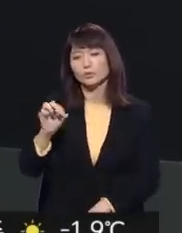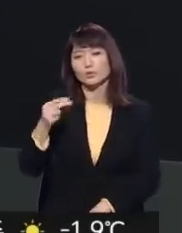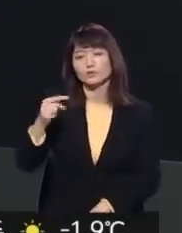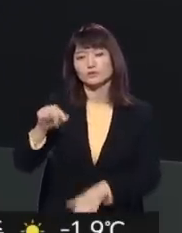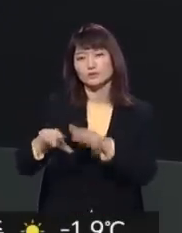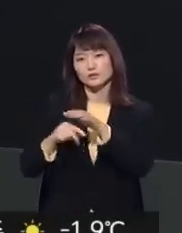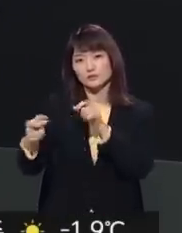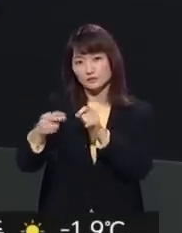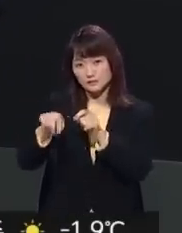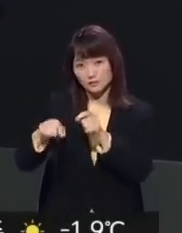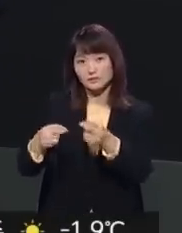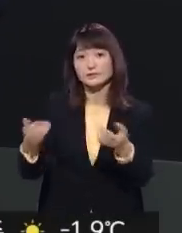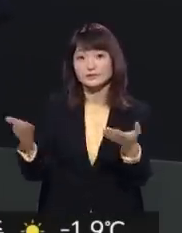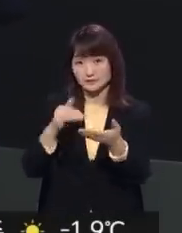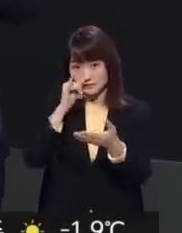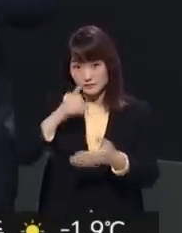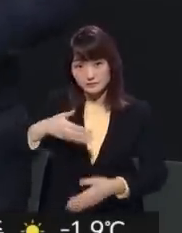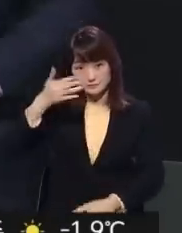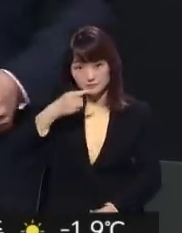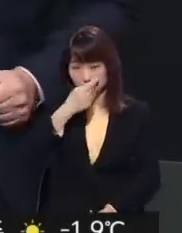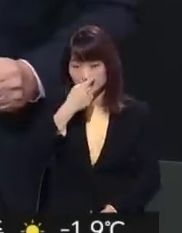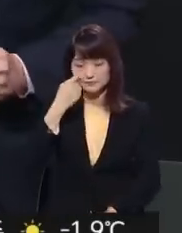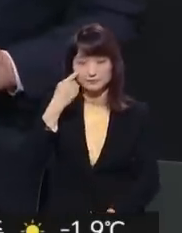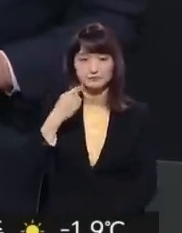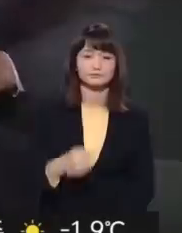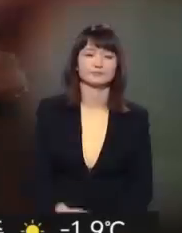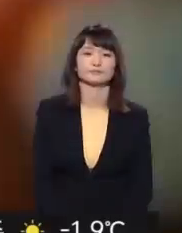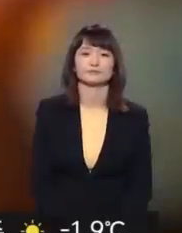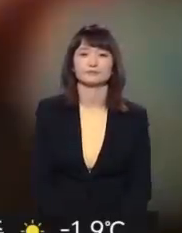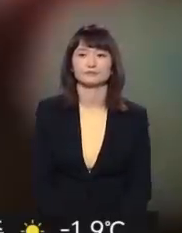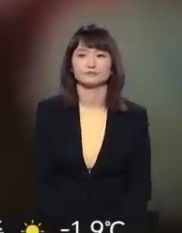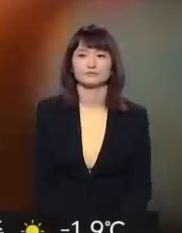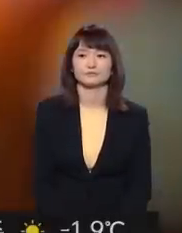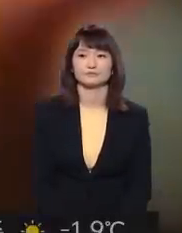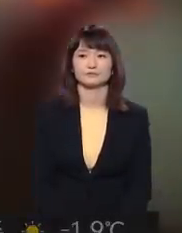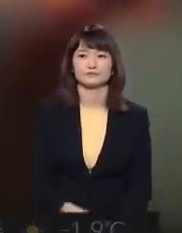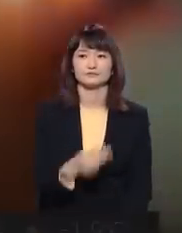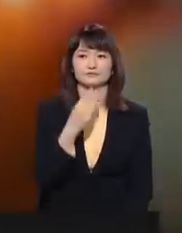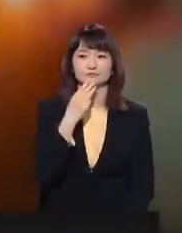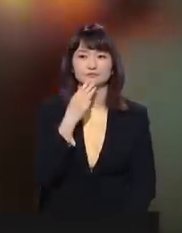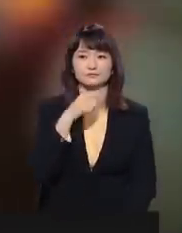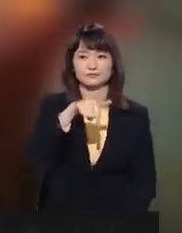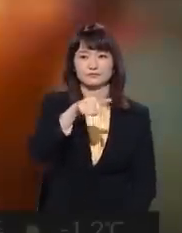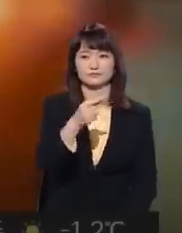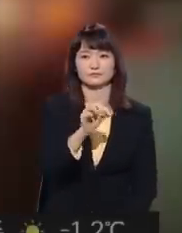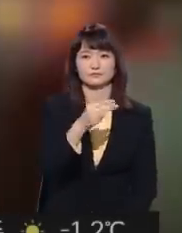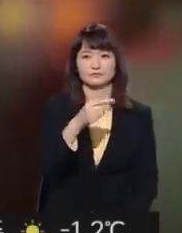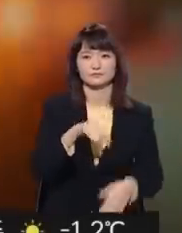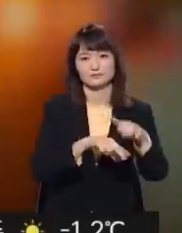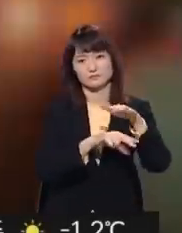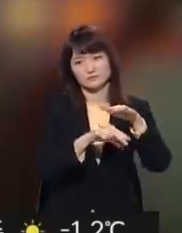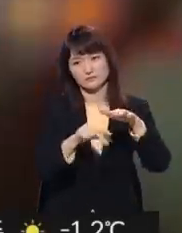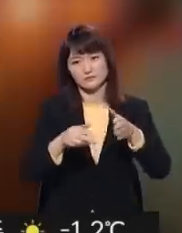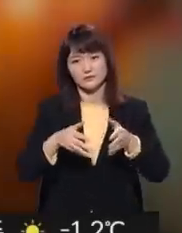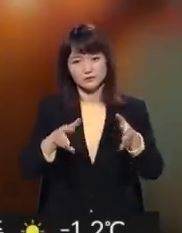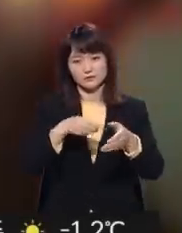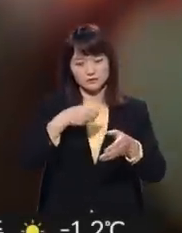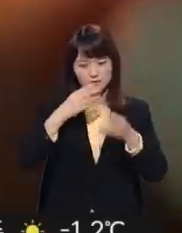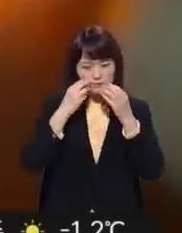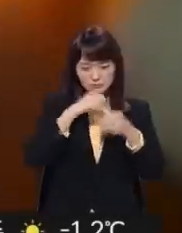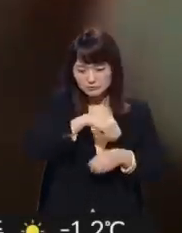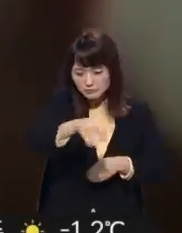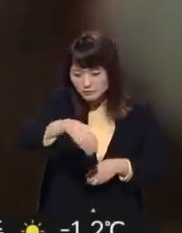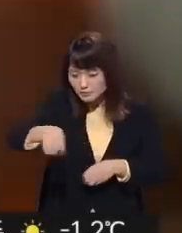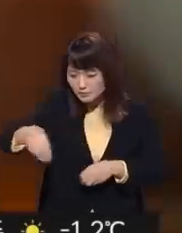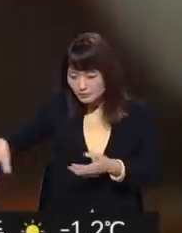일을 했다고 하는데요. 영상으로 확인해 보시죠. 자, 서울 공덕역 인근 도로에서 떨어진 쓰레기 줍는 저 사람